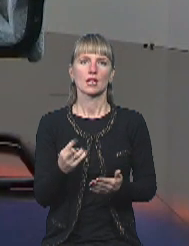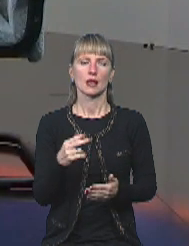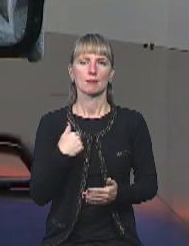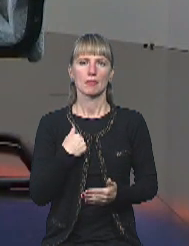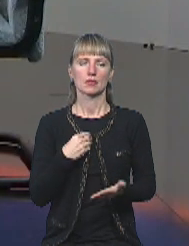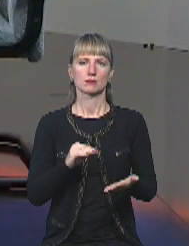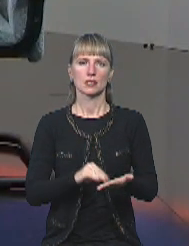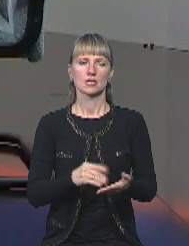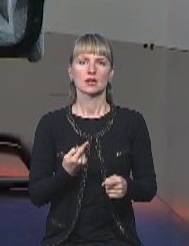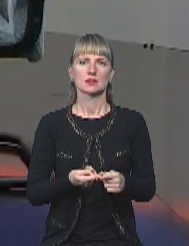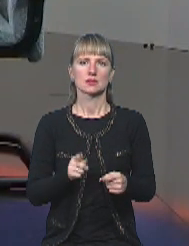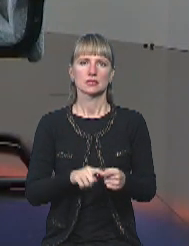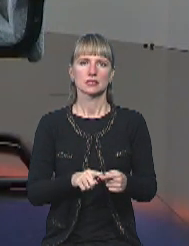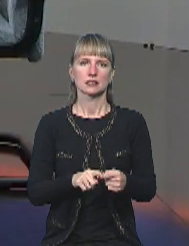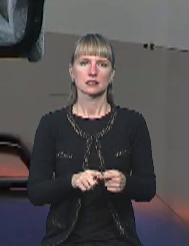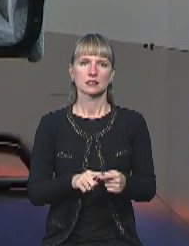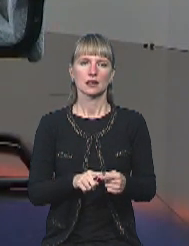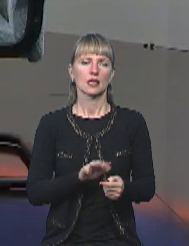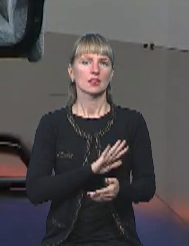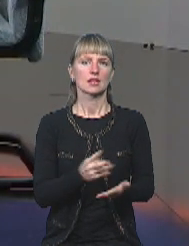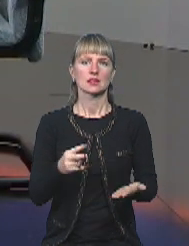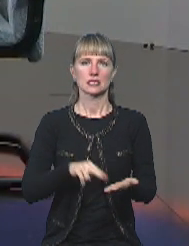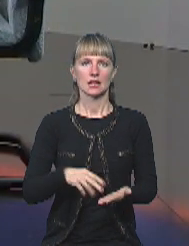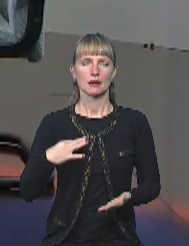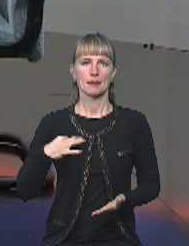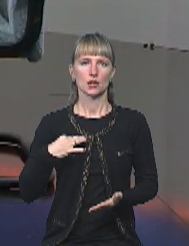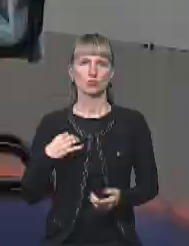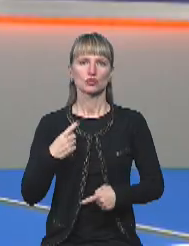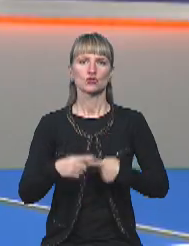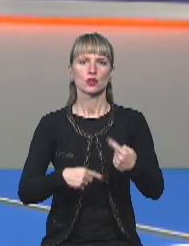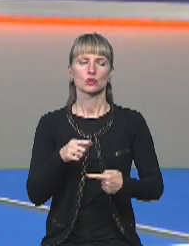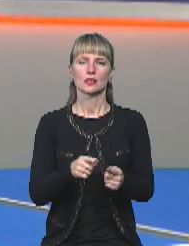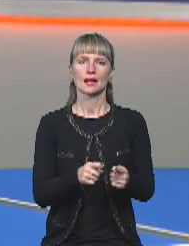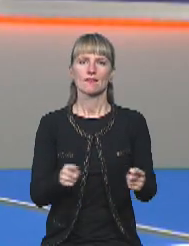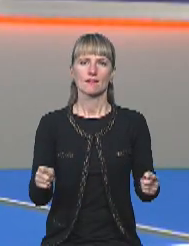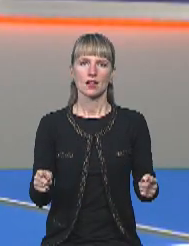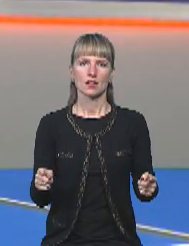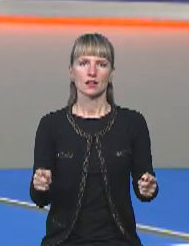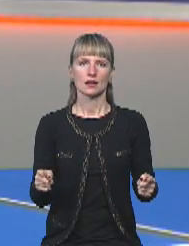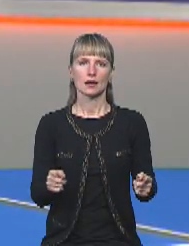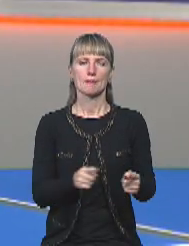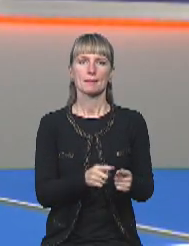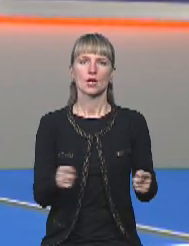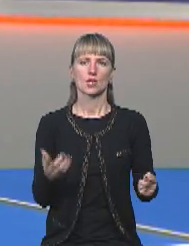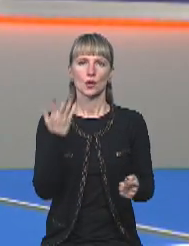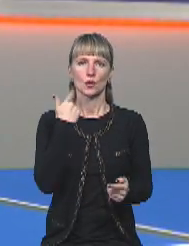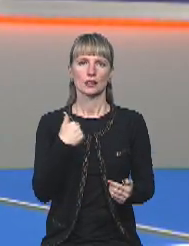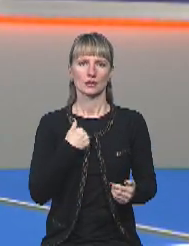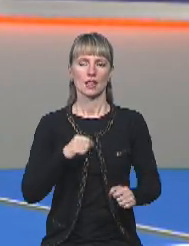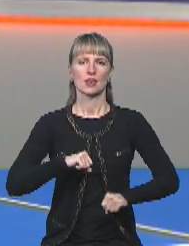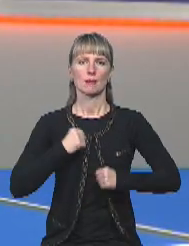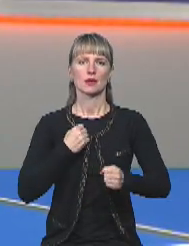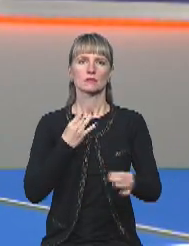взагалі постала, це не стати байдужою. Тому що через дуже тривалий період, коли я